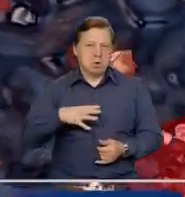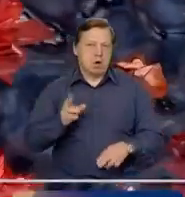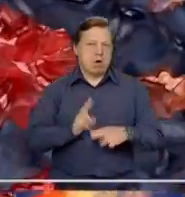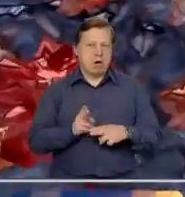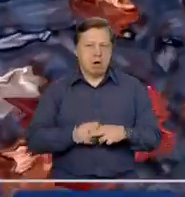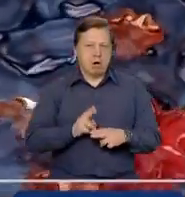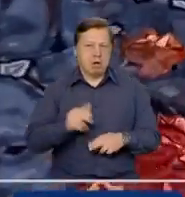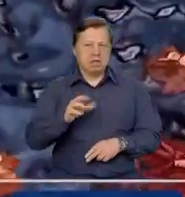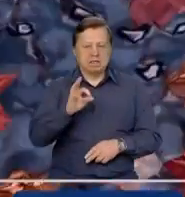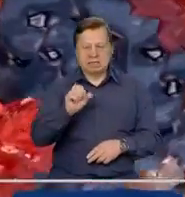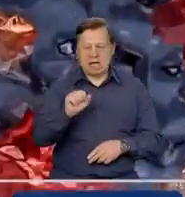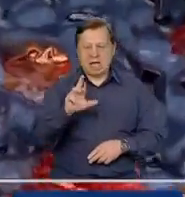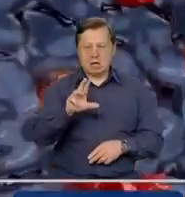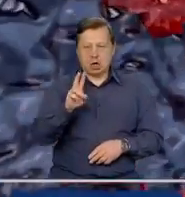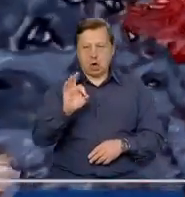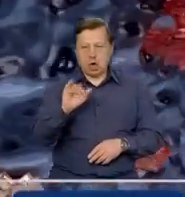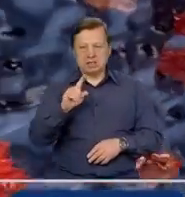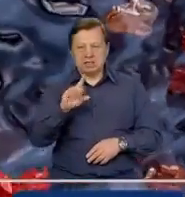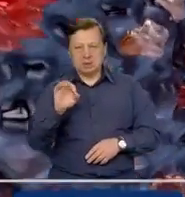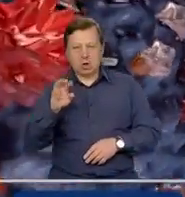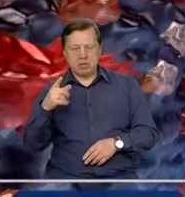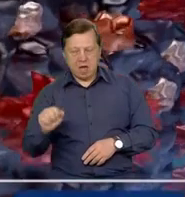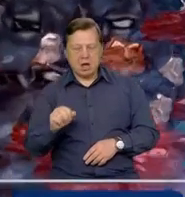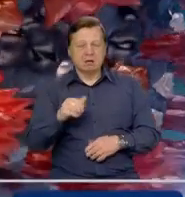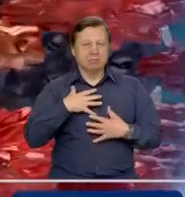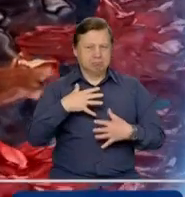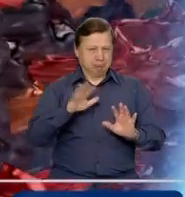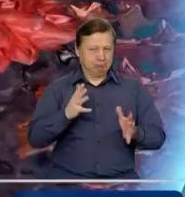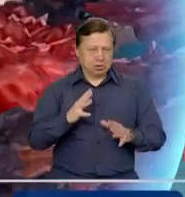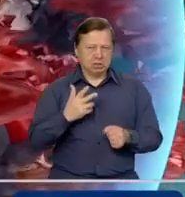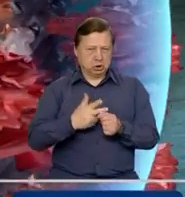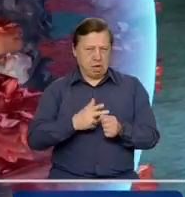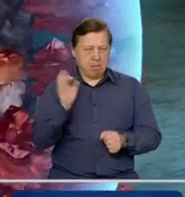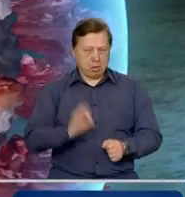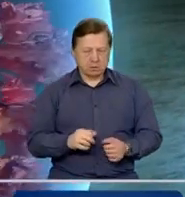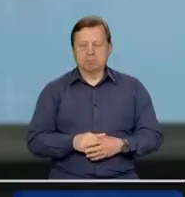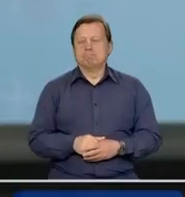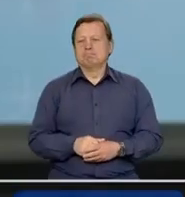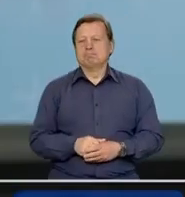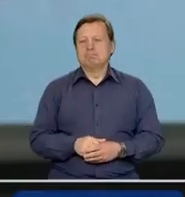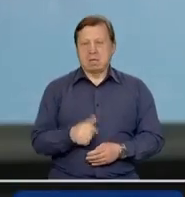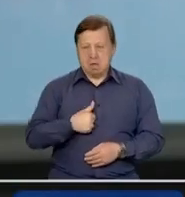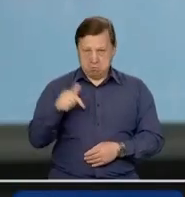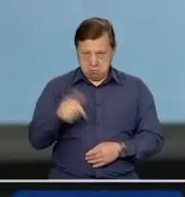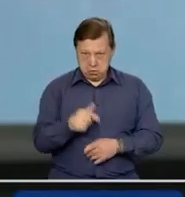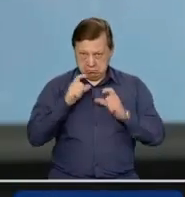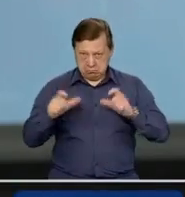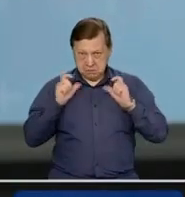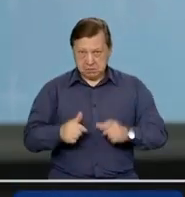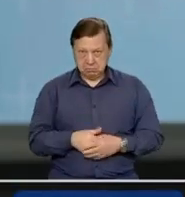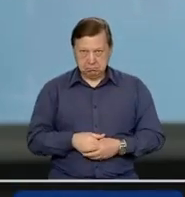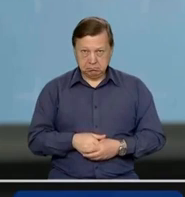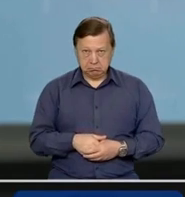pod nazwą sarkoidoza i posiadam niewydolność oddechową 30%, to muszę chodzić w maseczce?